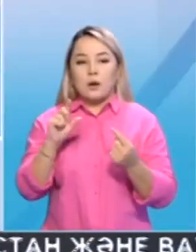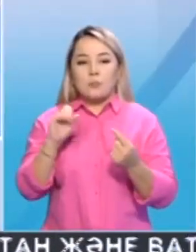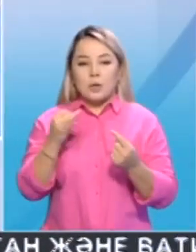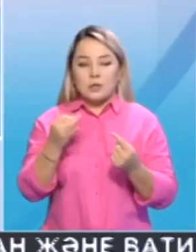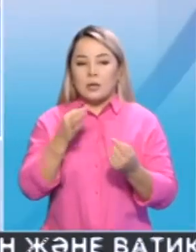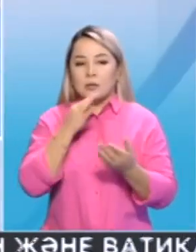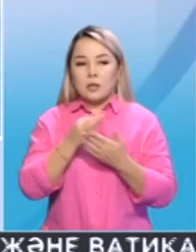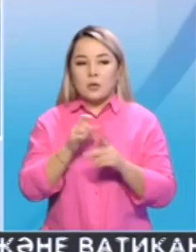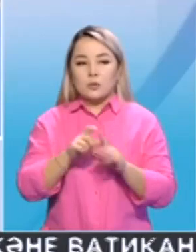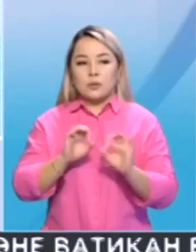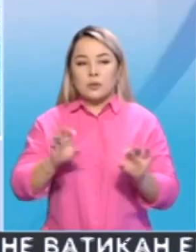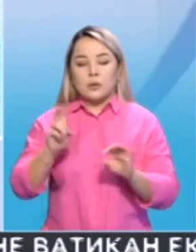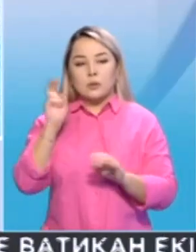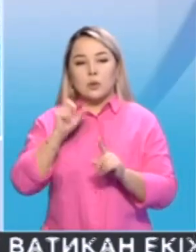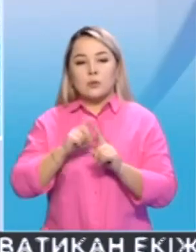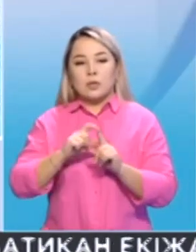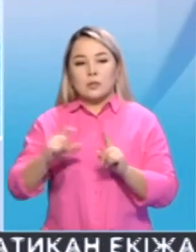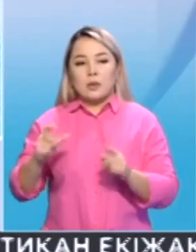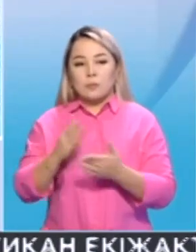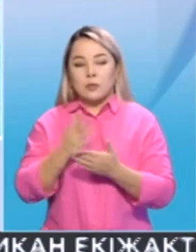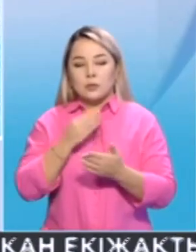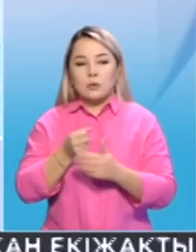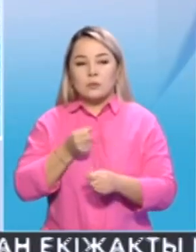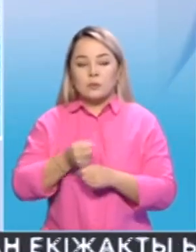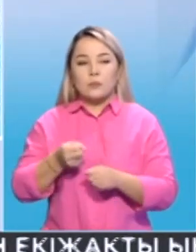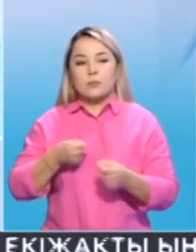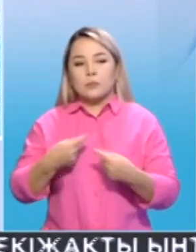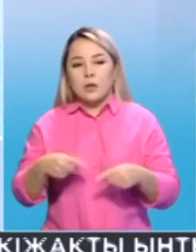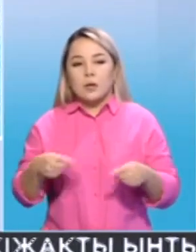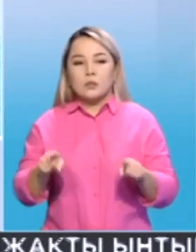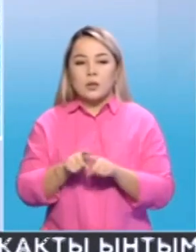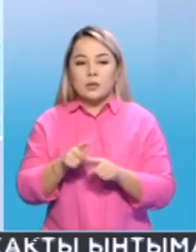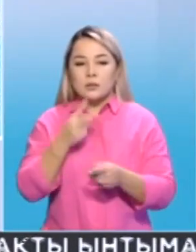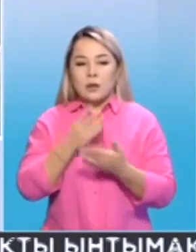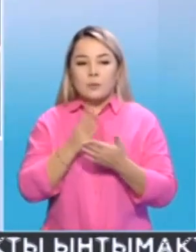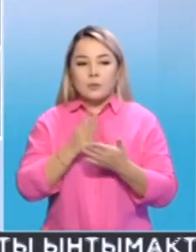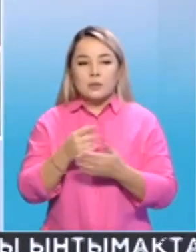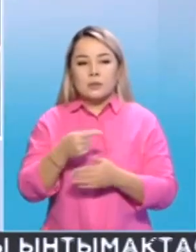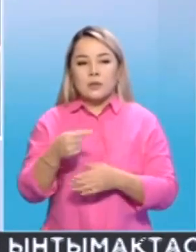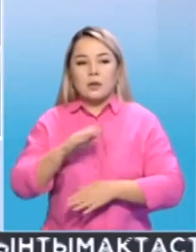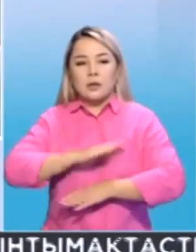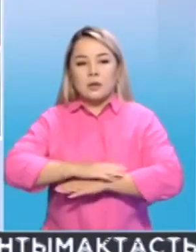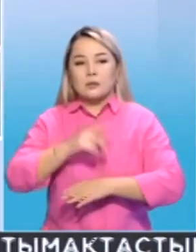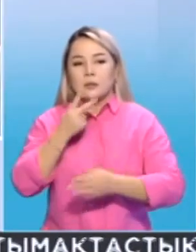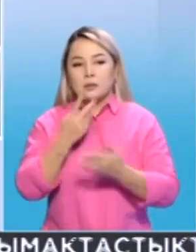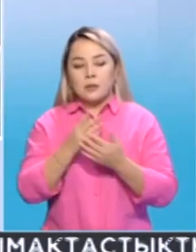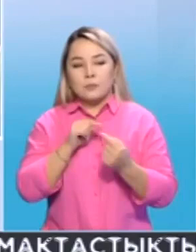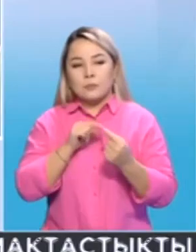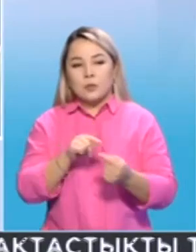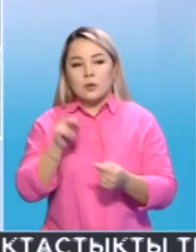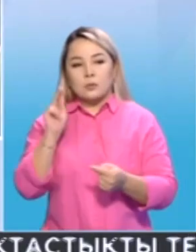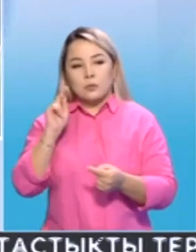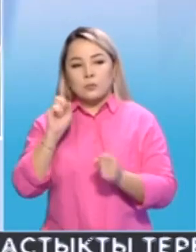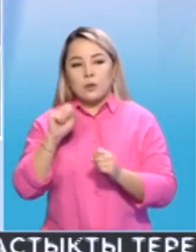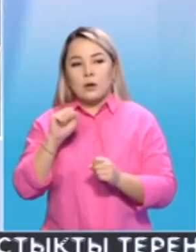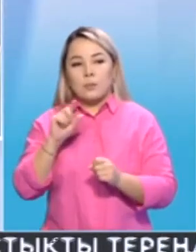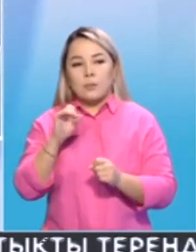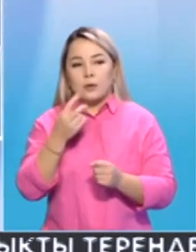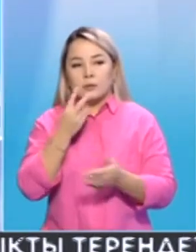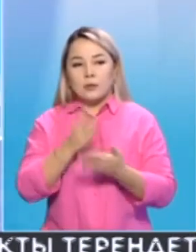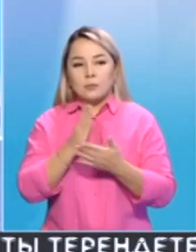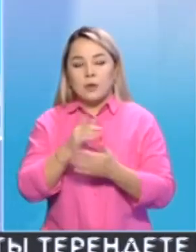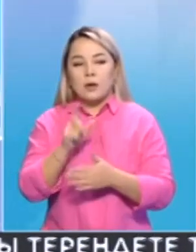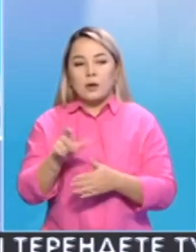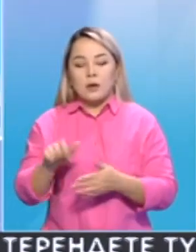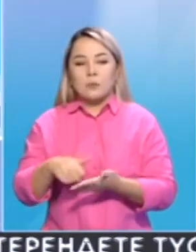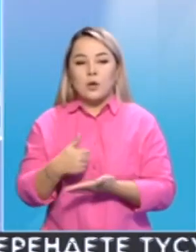шықты. Тіпті қара сөздерінен мысал келтіріп, зорлық-зомбылықтан іріткі салусынды теріс әрекеттерден жиренуді абайдан үйренуге шақырды.